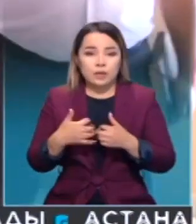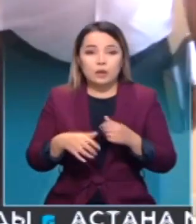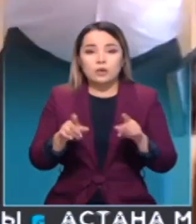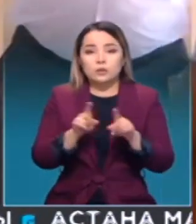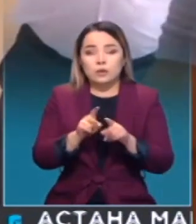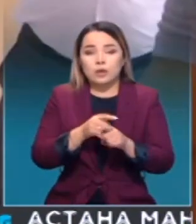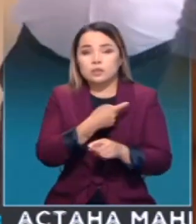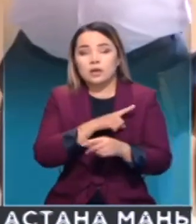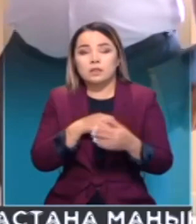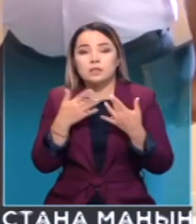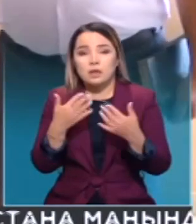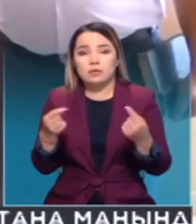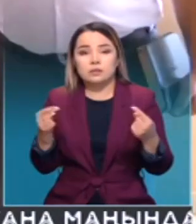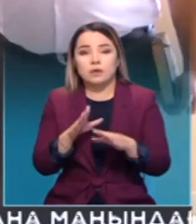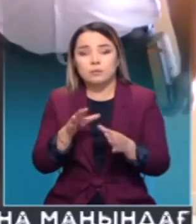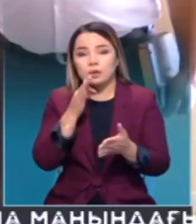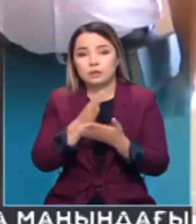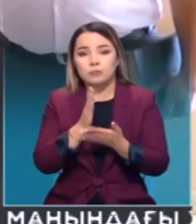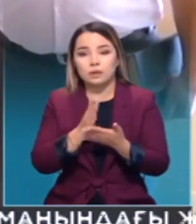жағдайлары талапқа сай келмеген.